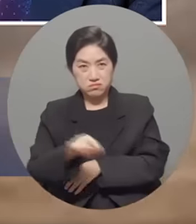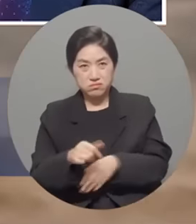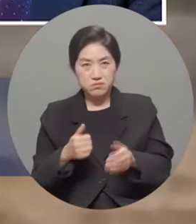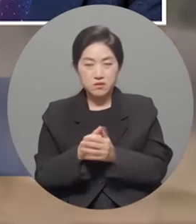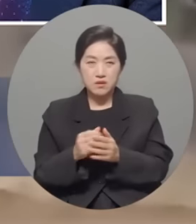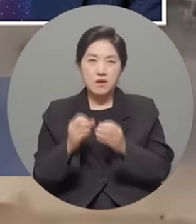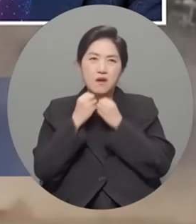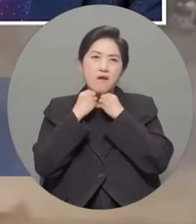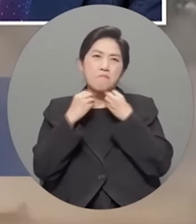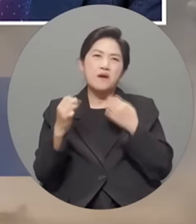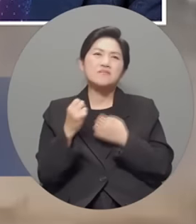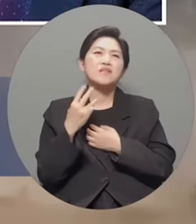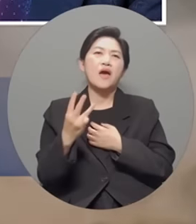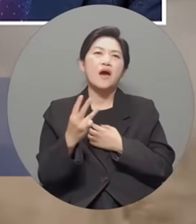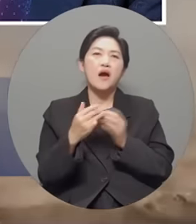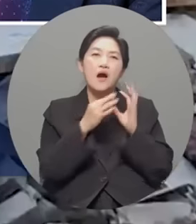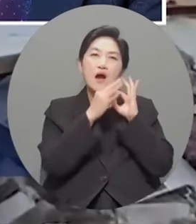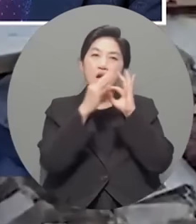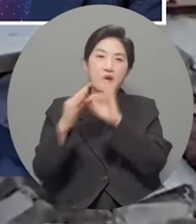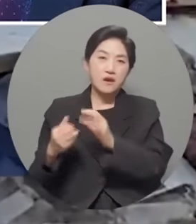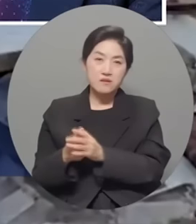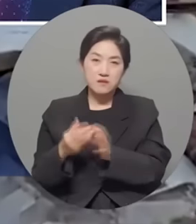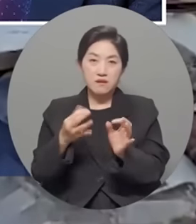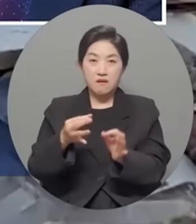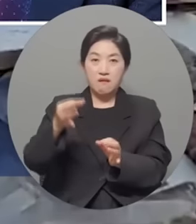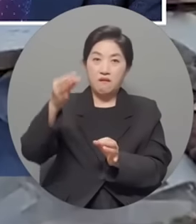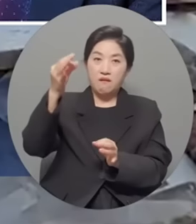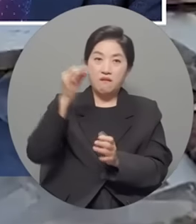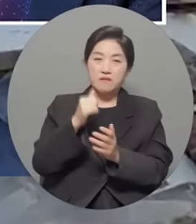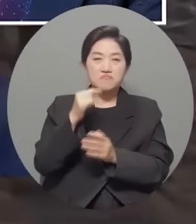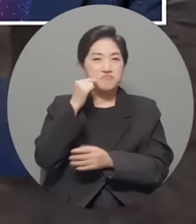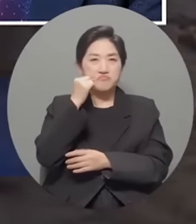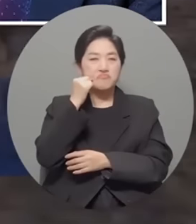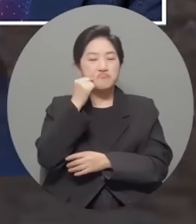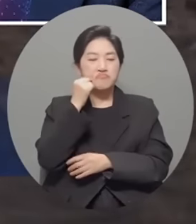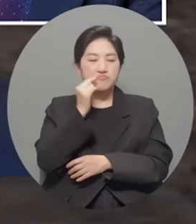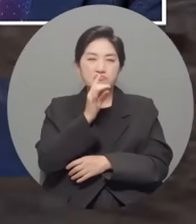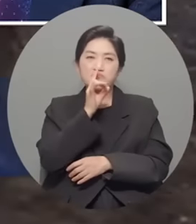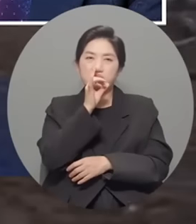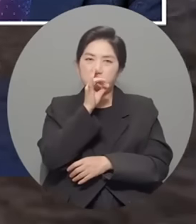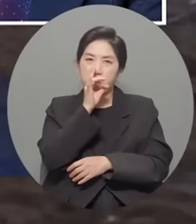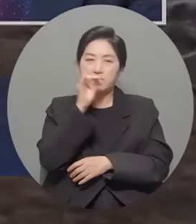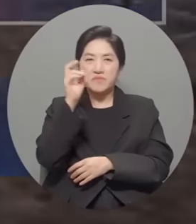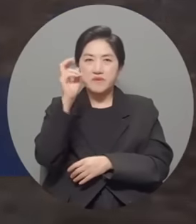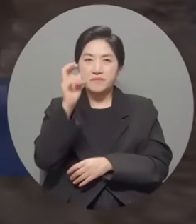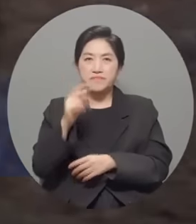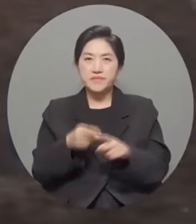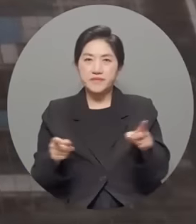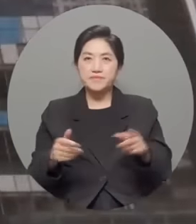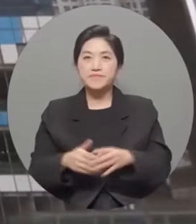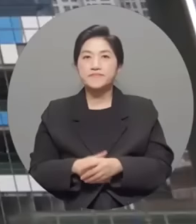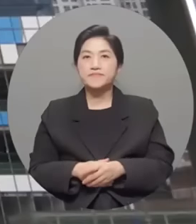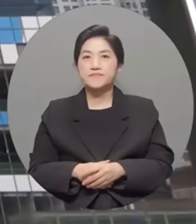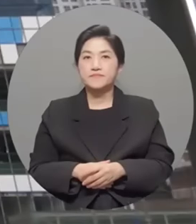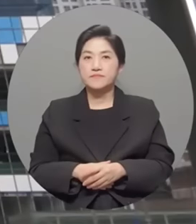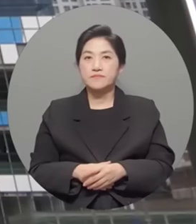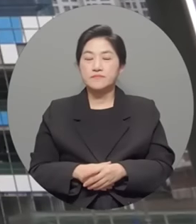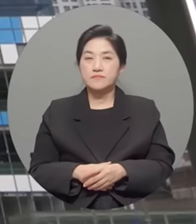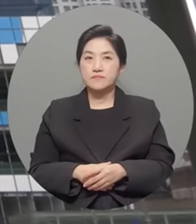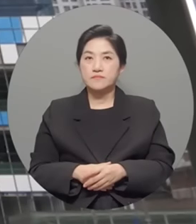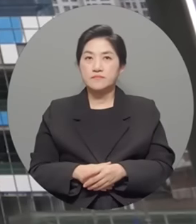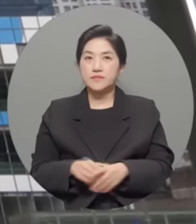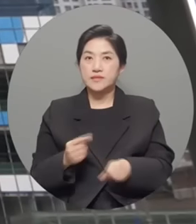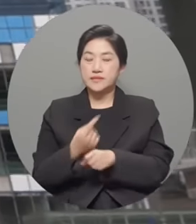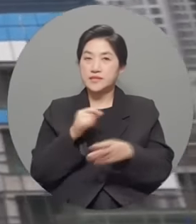트리플 낙제가 지속되는 한 쉽게 가격이 올라가지 못할 거라고 보여져요.